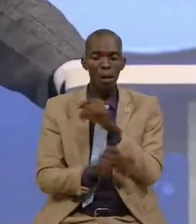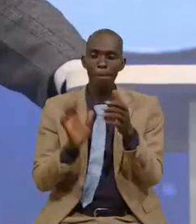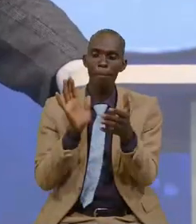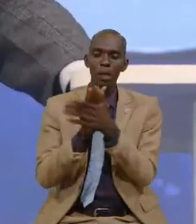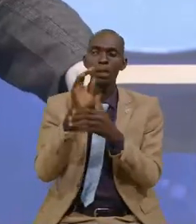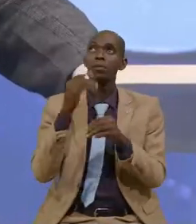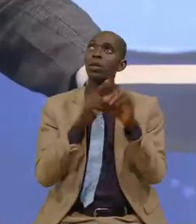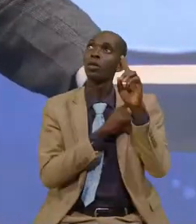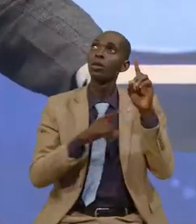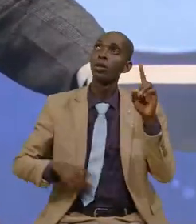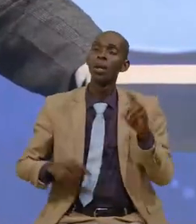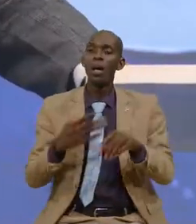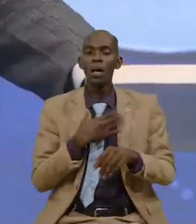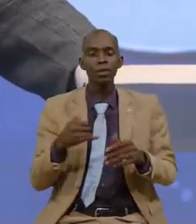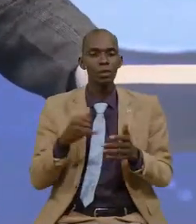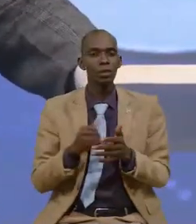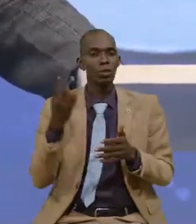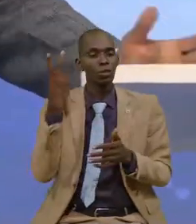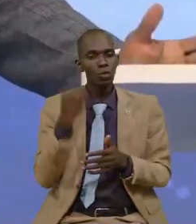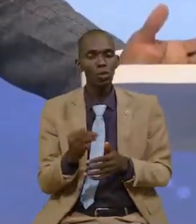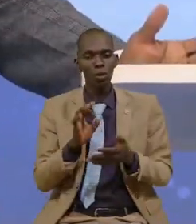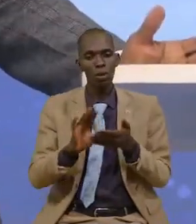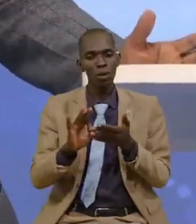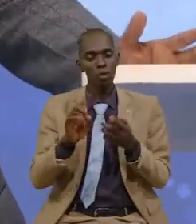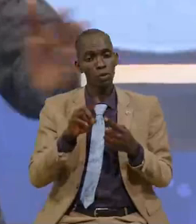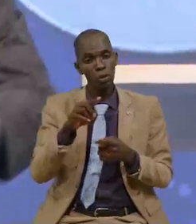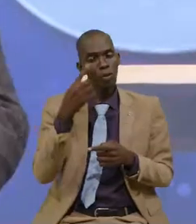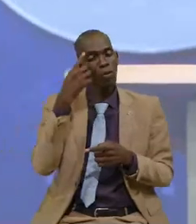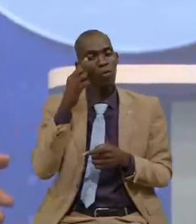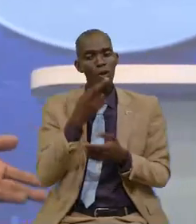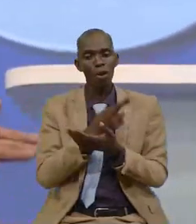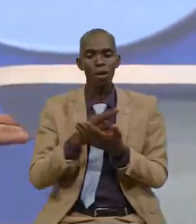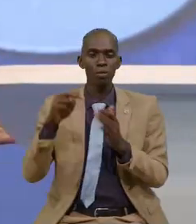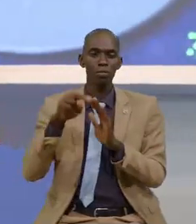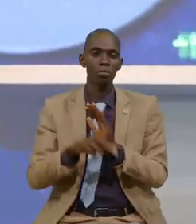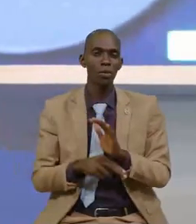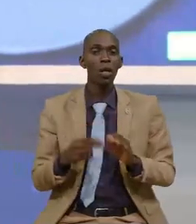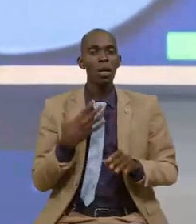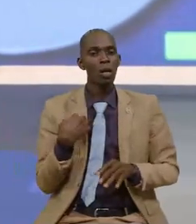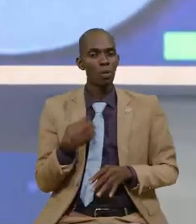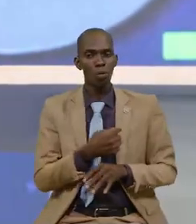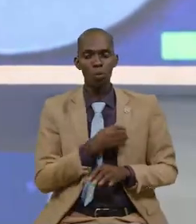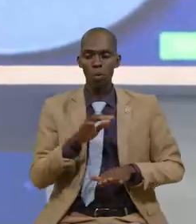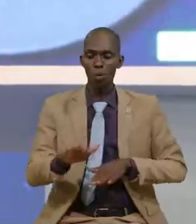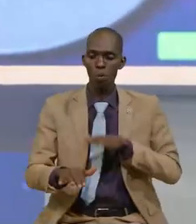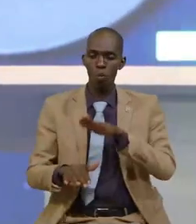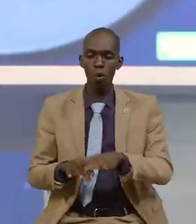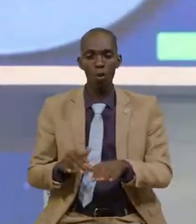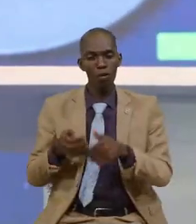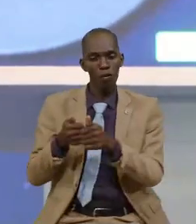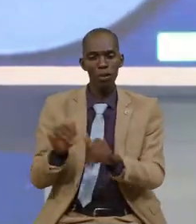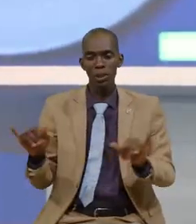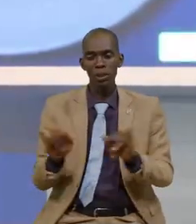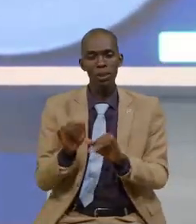Abraham croyait au Seigneur et cela lui fut imputé à justice. Et maintenant, nous marchons par